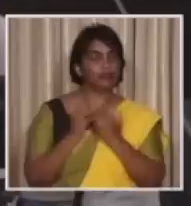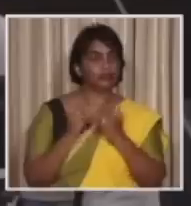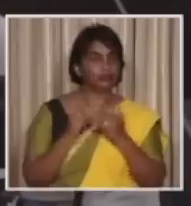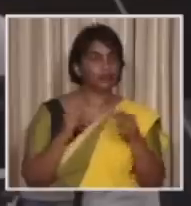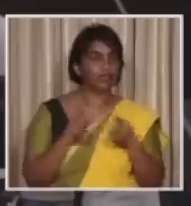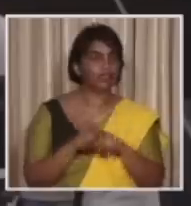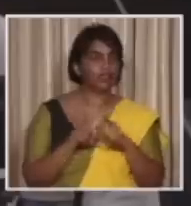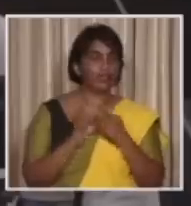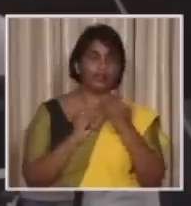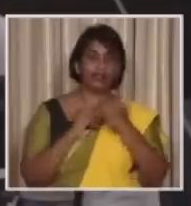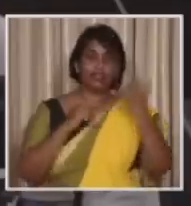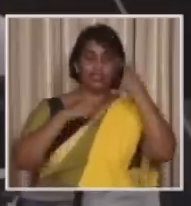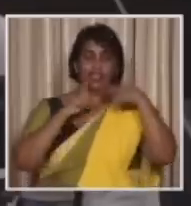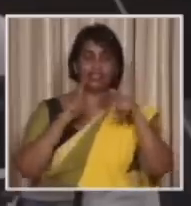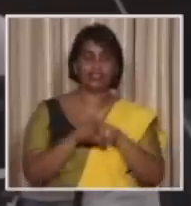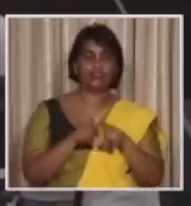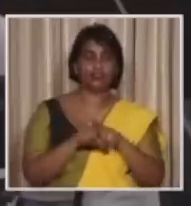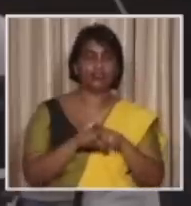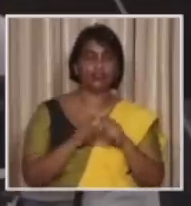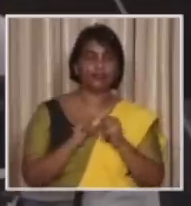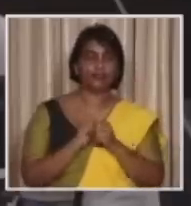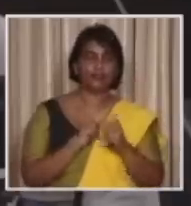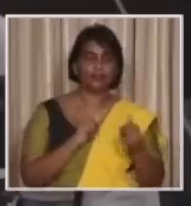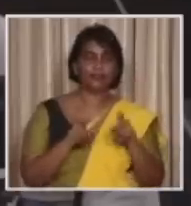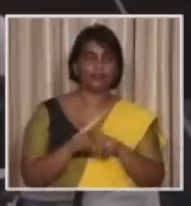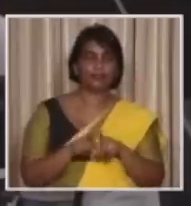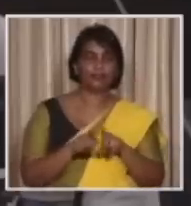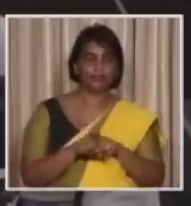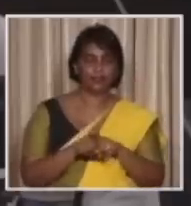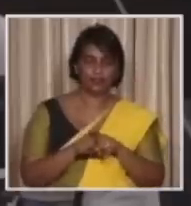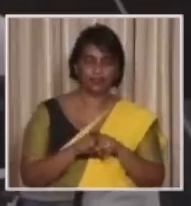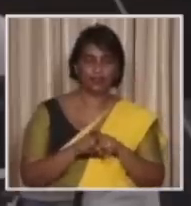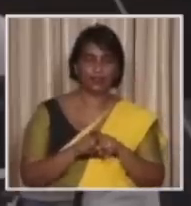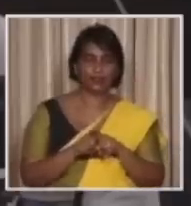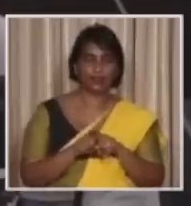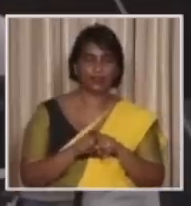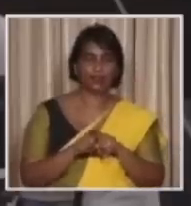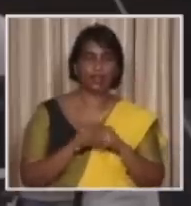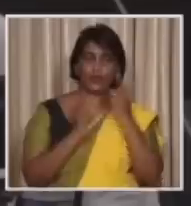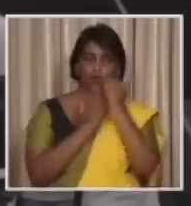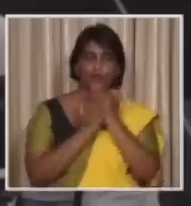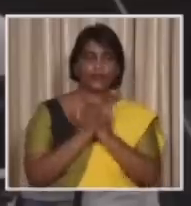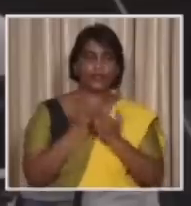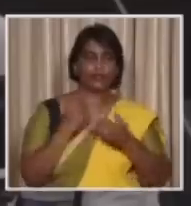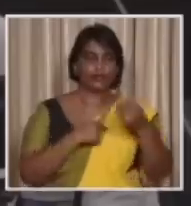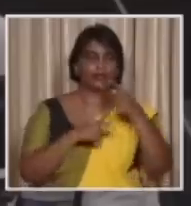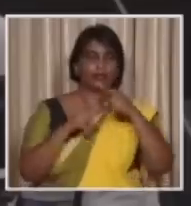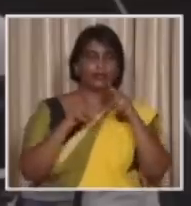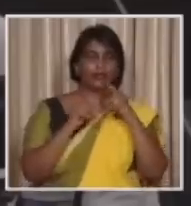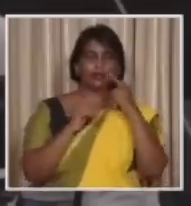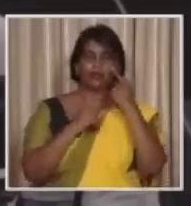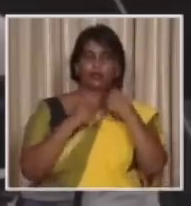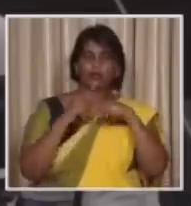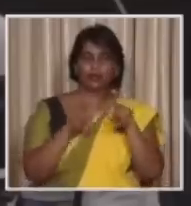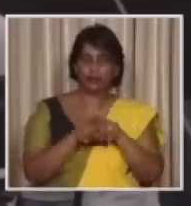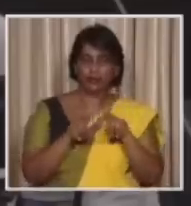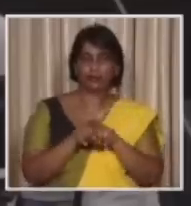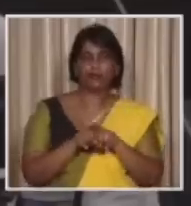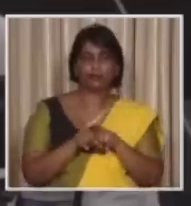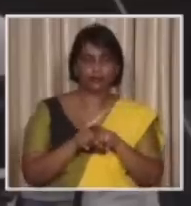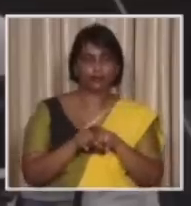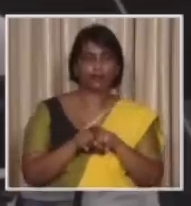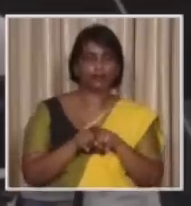ඇමතිවරුන්ට කටුවනිනවා වගේ දැනුණා. එයාට මේක රිදුණා. එයාට මේක දරා ගන්න බැරි වුණා. ඒ නිසා ආරම්භයේ